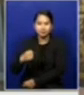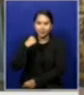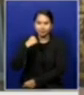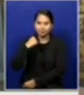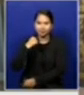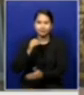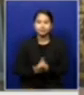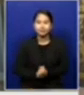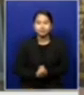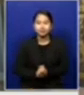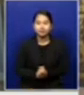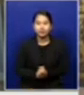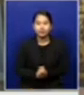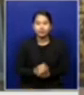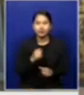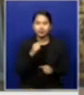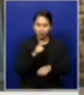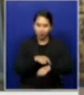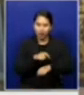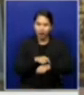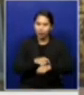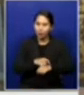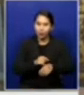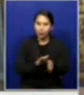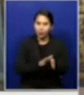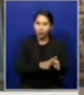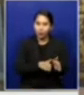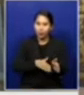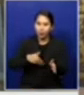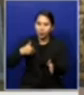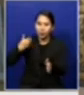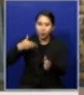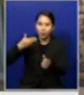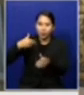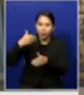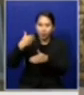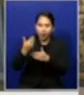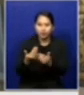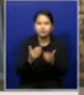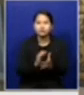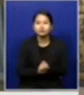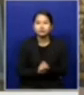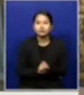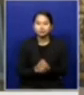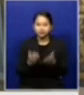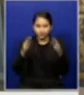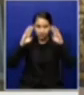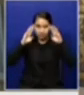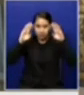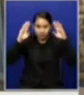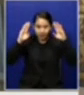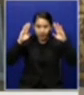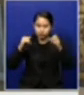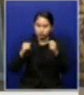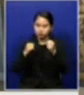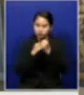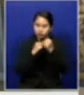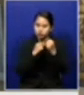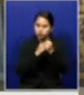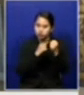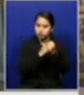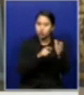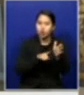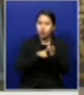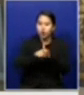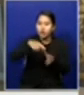งมาเป็นระยะเวลานานแล้วเราเคยมีประสบการณ์เรื่องของการต่อสู้กับโรคซา